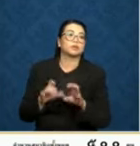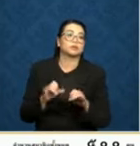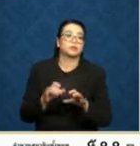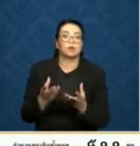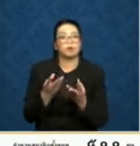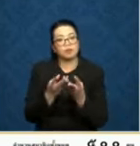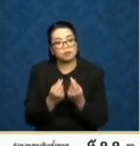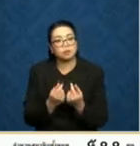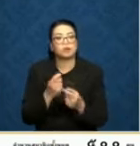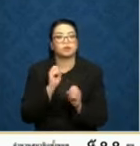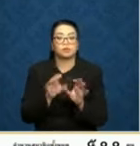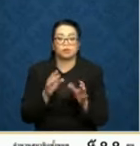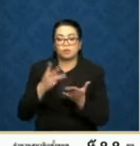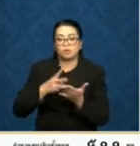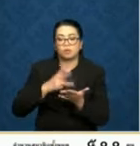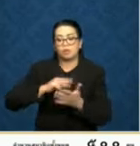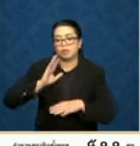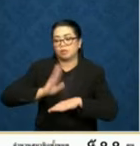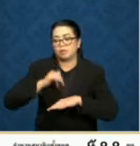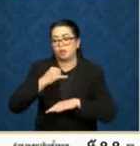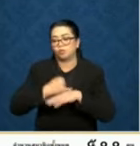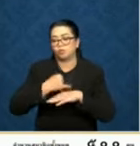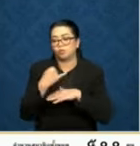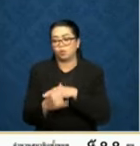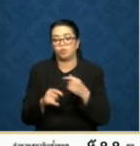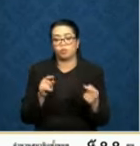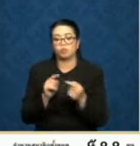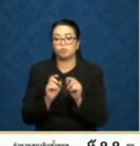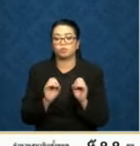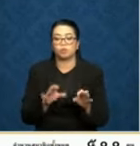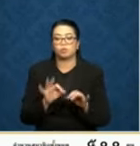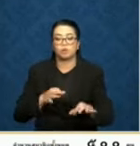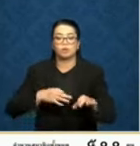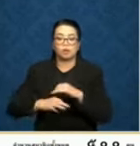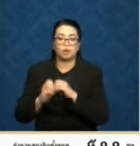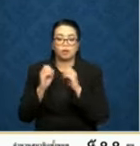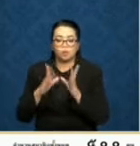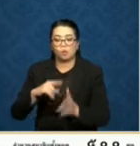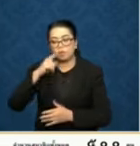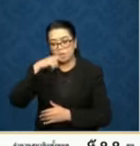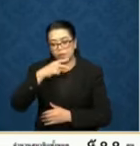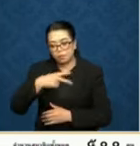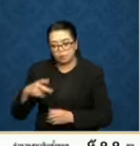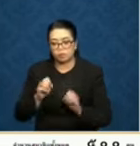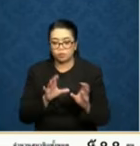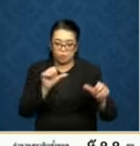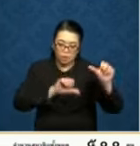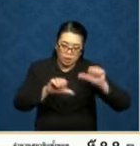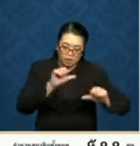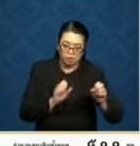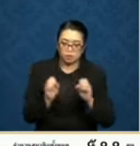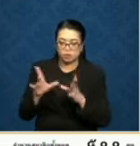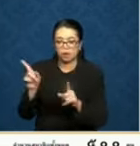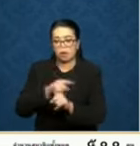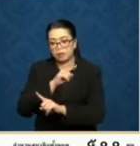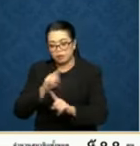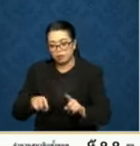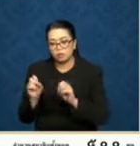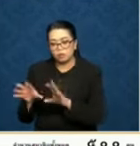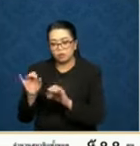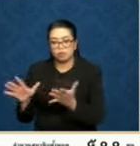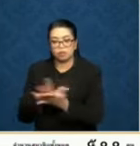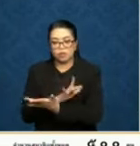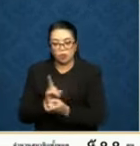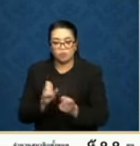ที่สอน โยคลูยยไมได้จบทางด้มา ครับ คุยภาษไทยต้สอนหองสอนภาษาอักฤษ ลอง